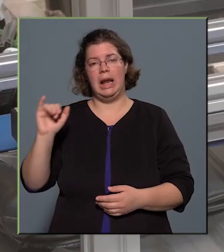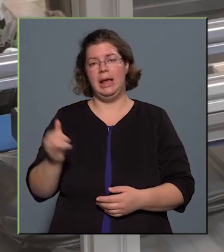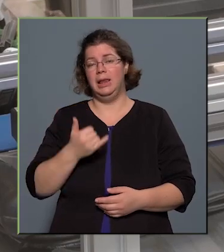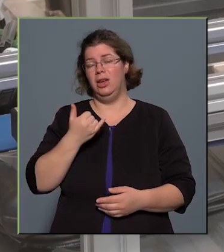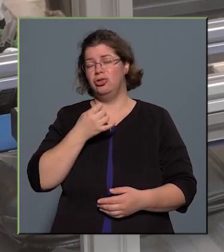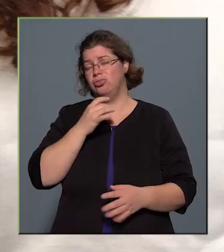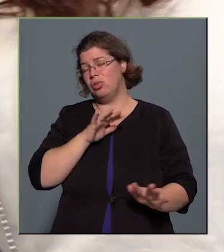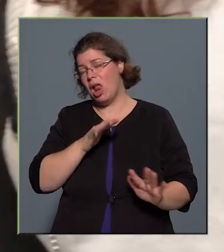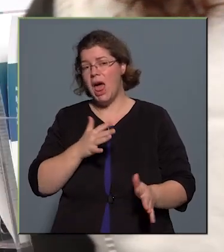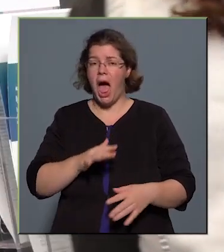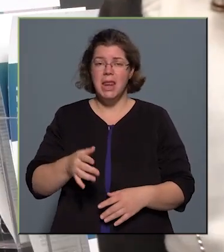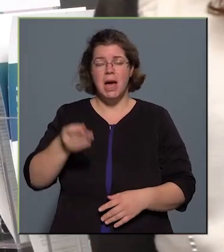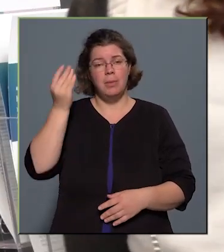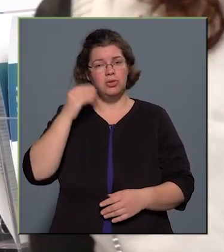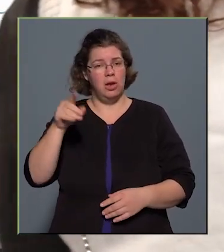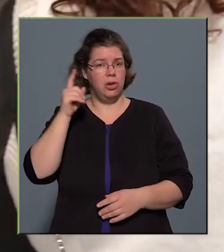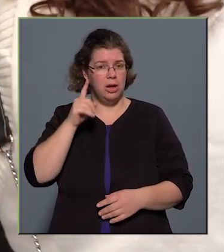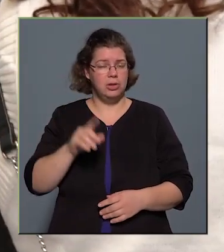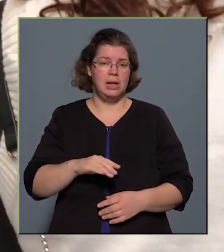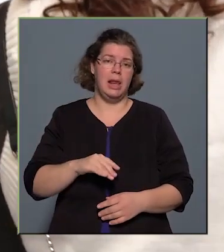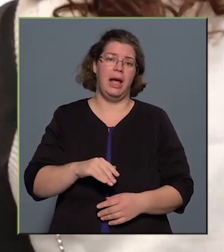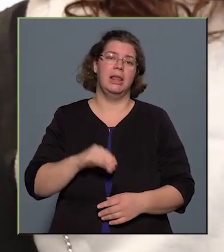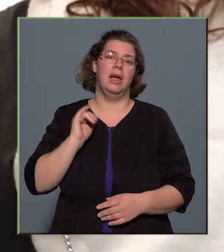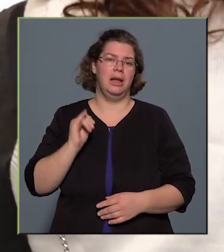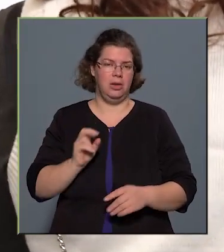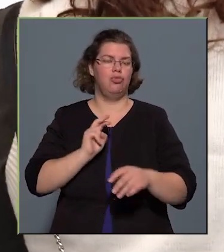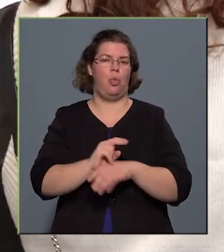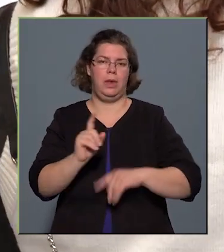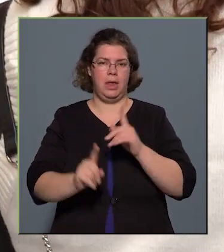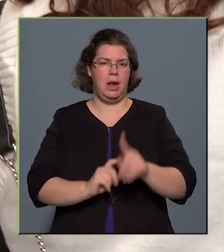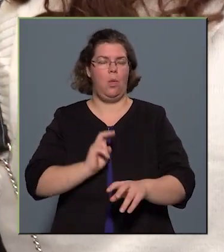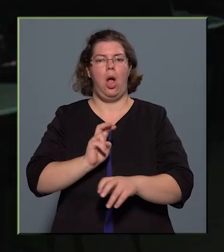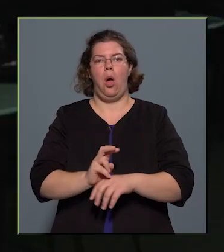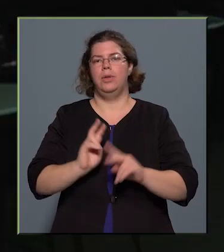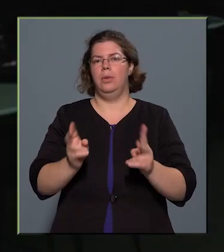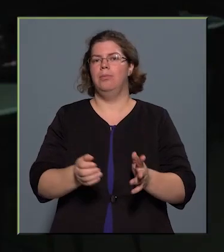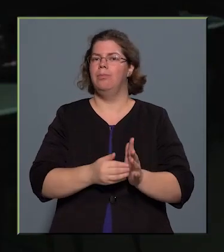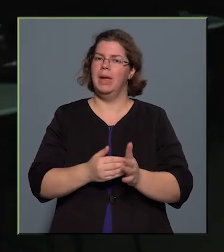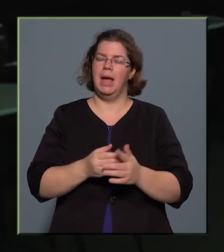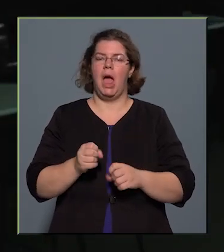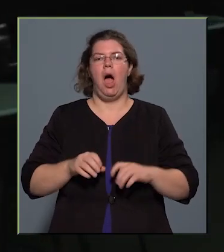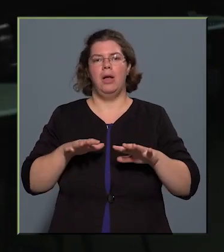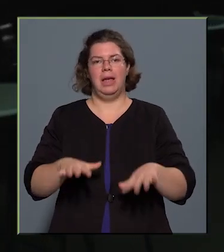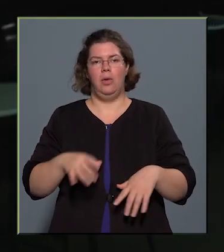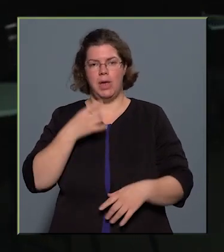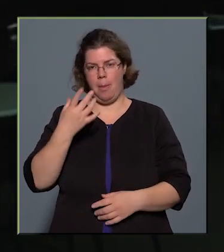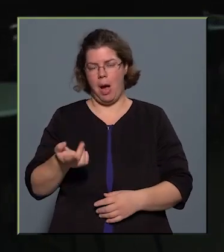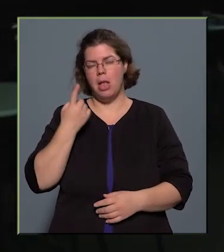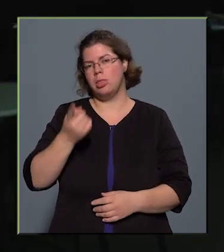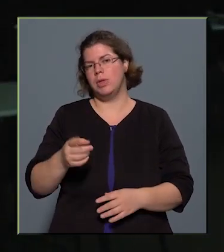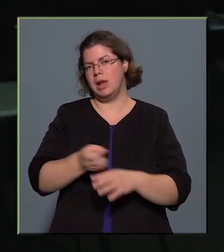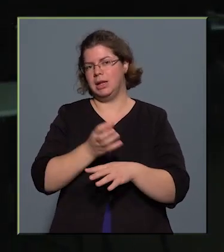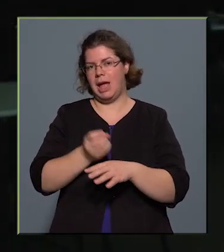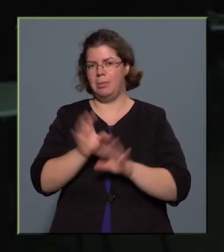talán a mesterséges intelligencia igenis hozzájárul ahhoz, hogy még hatékonyabban tudjanak